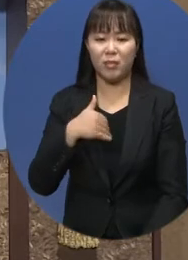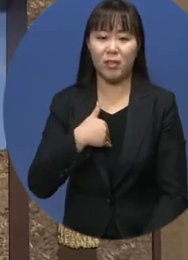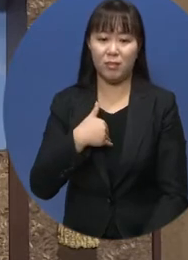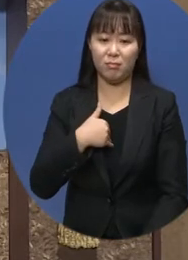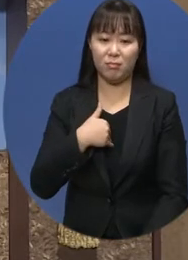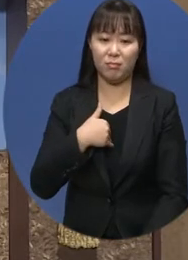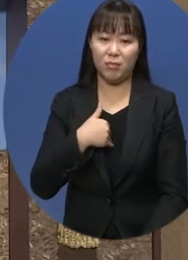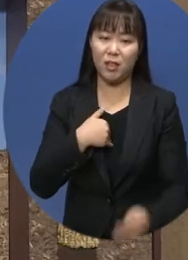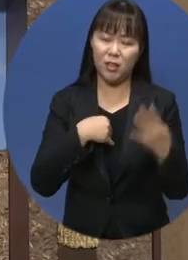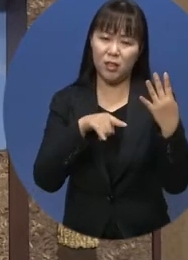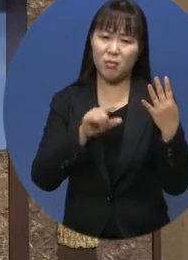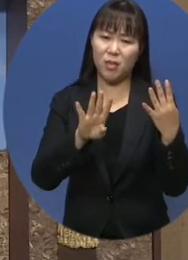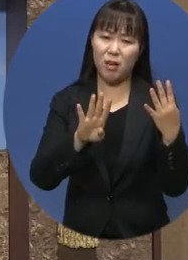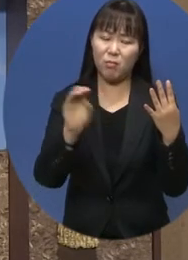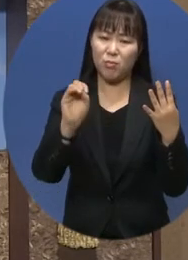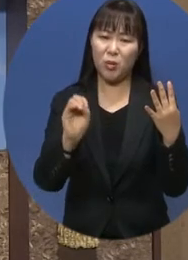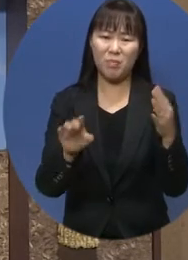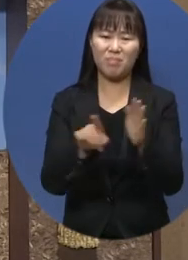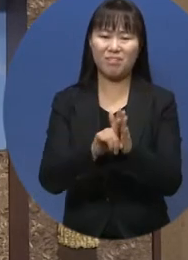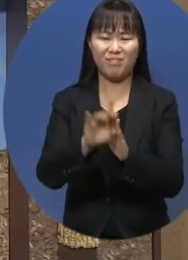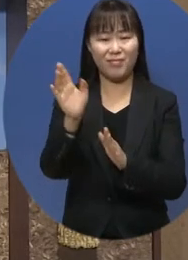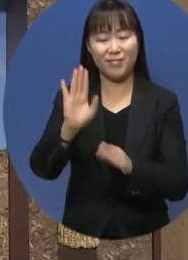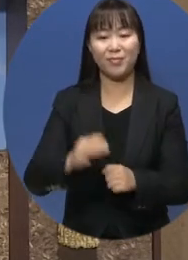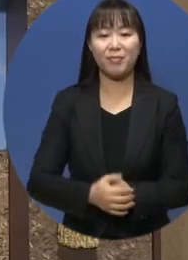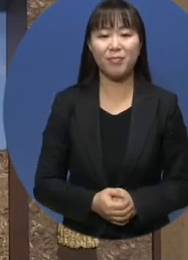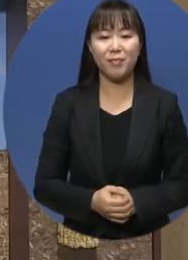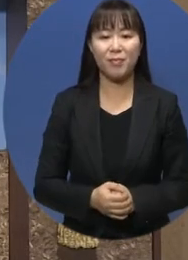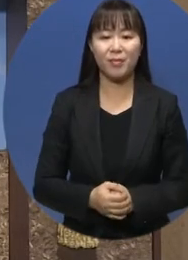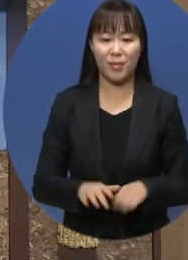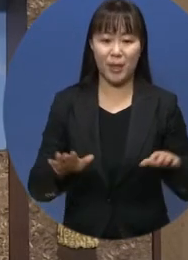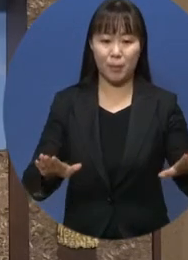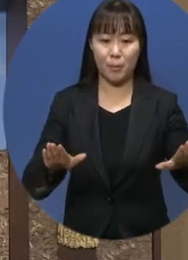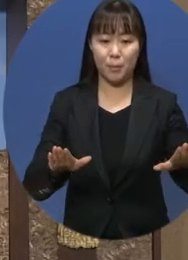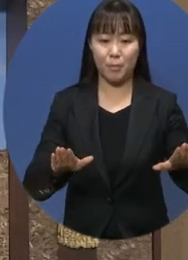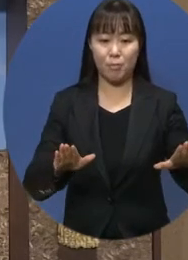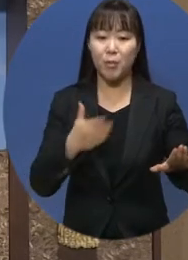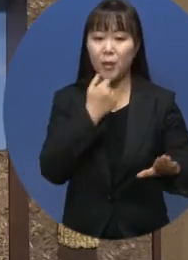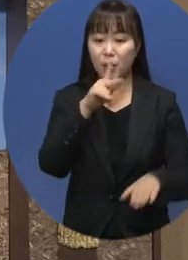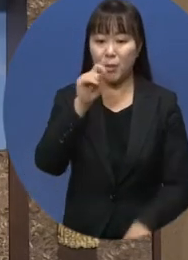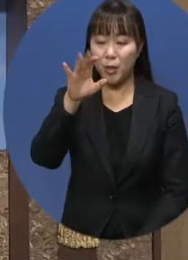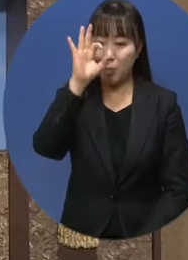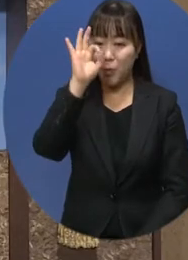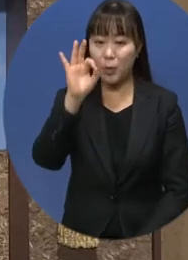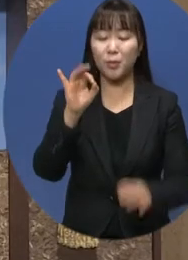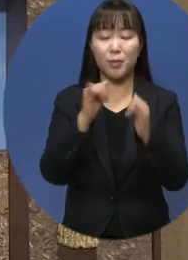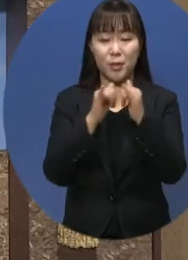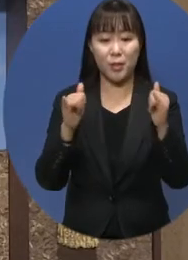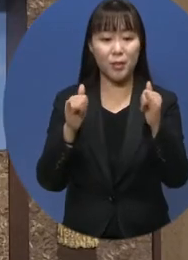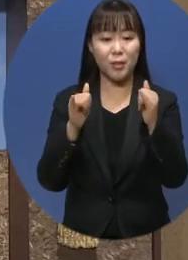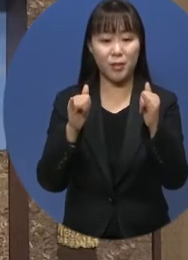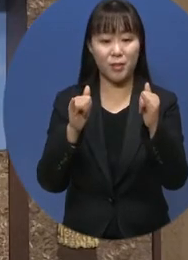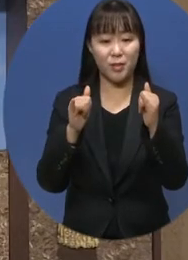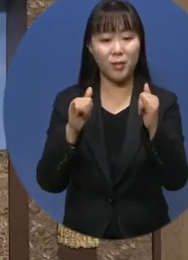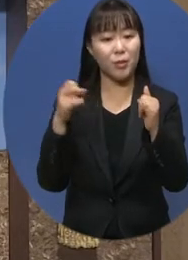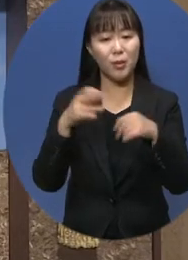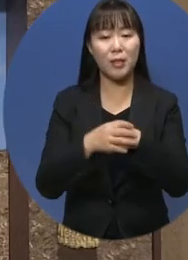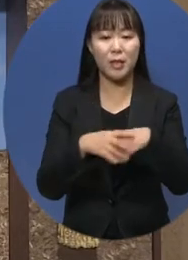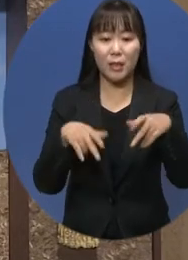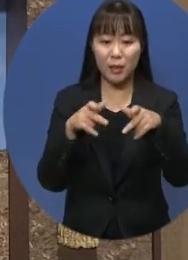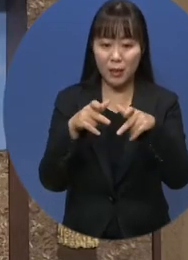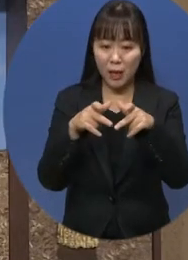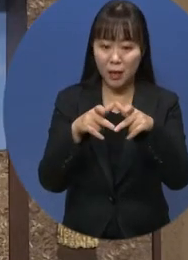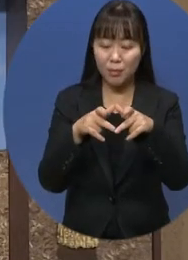4.4% 를 안 믿습니다 아 제가 오늘 우리 복지 tv 를 보시는 많은 시청 될 분들 또 우리 또